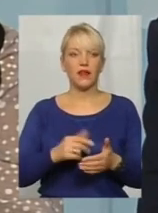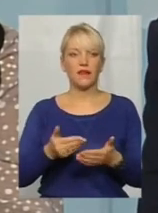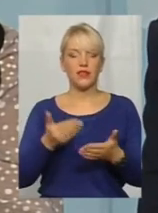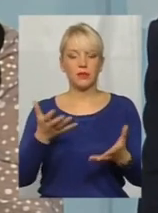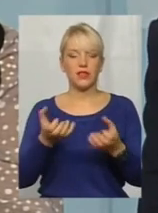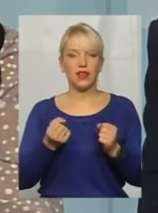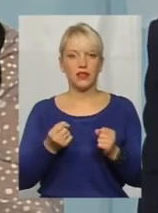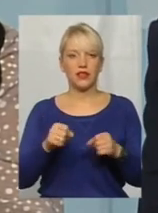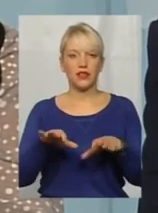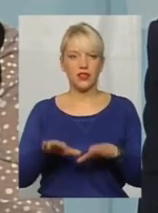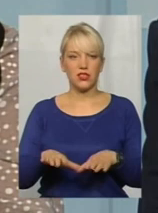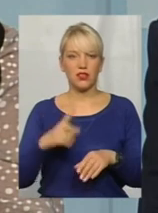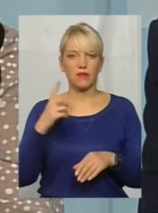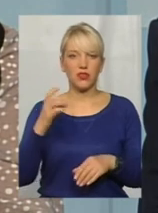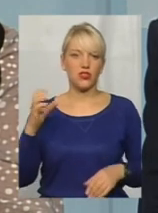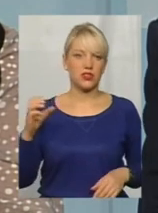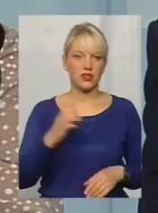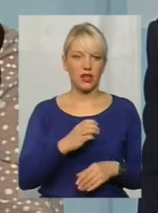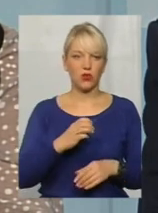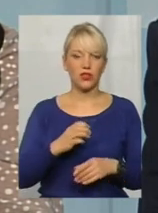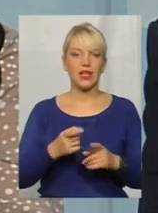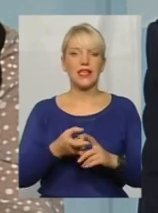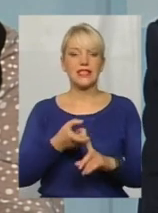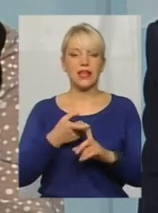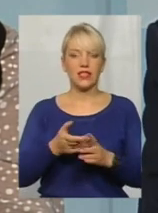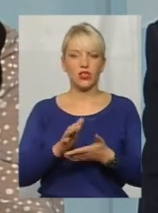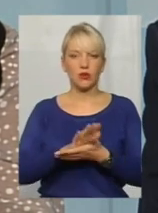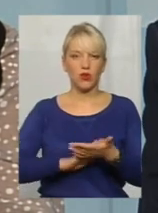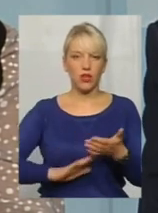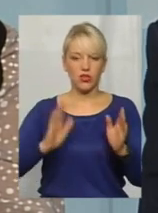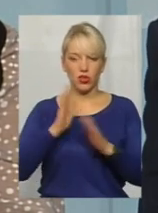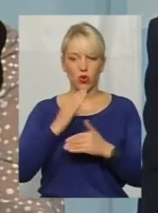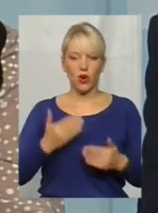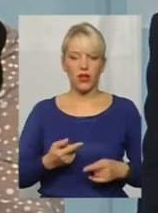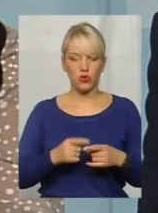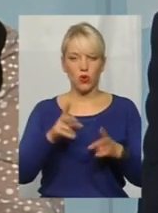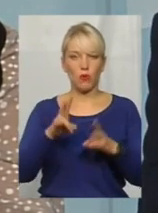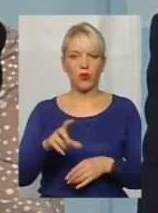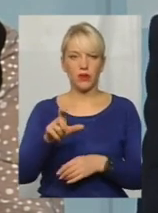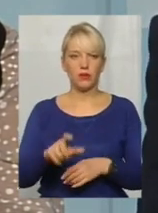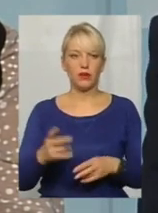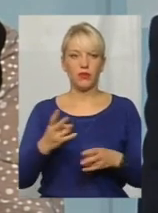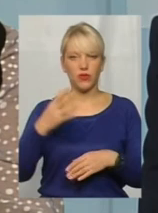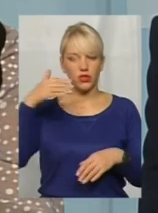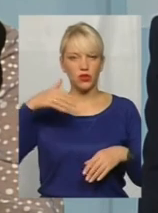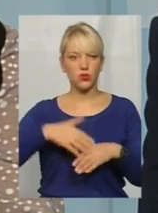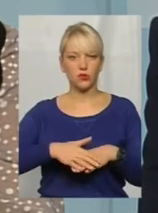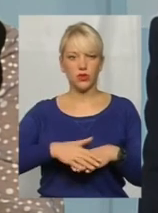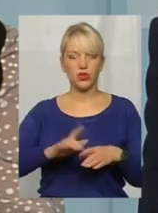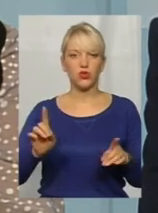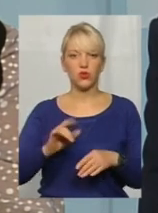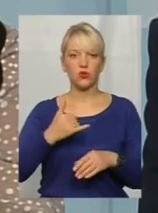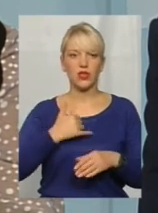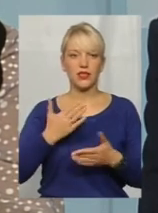прийняття рішення в перші секунди залежить подальша доля цього потерпілого. Повинні розуміти, що в нас